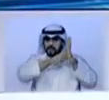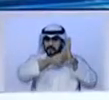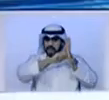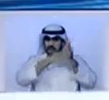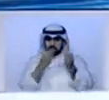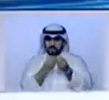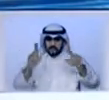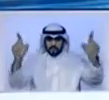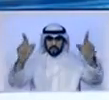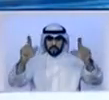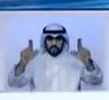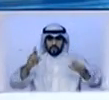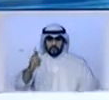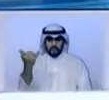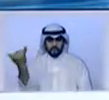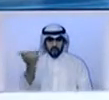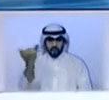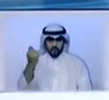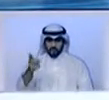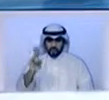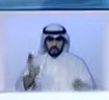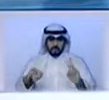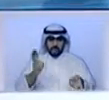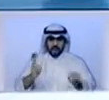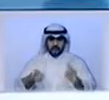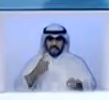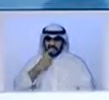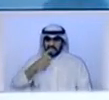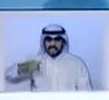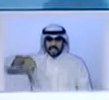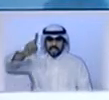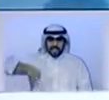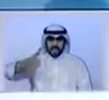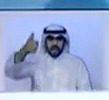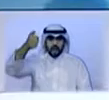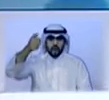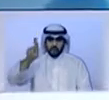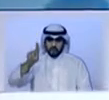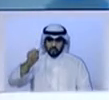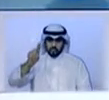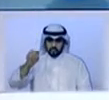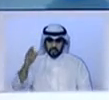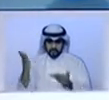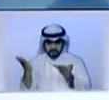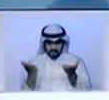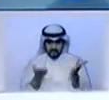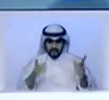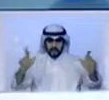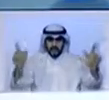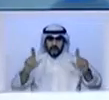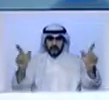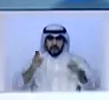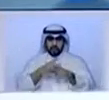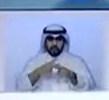أهم مهرجان إعلامي سنوي على المستوى العربي تأتي تأكيدا للحضور القوي للإعلام الكويتي